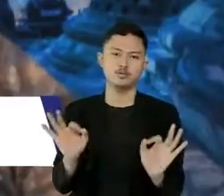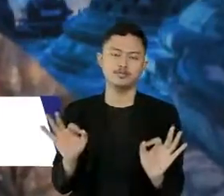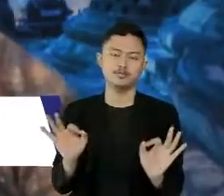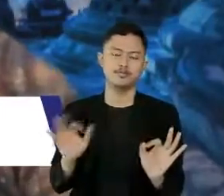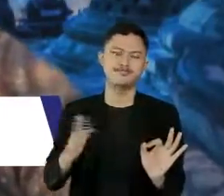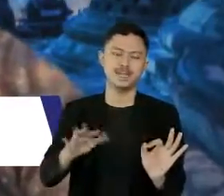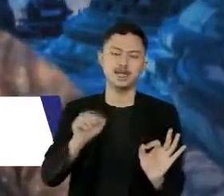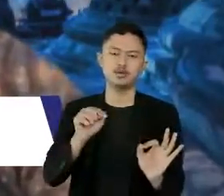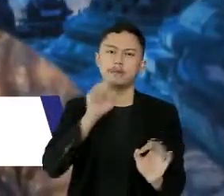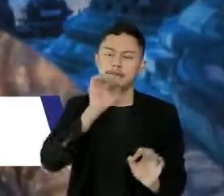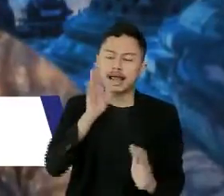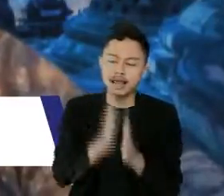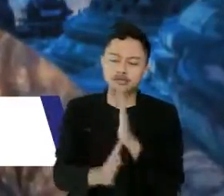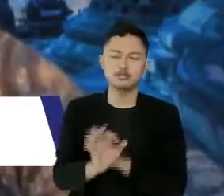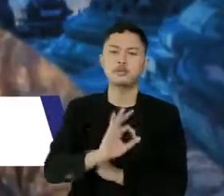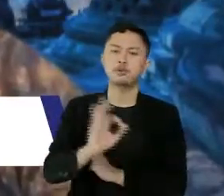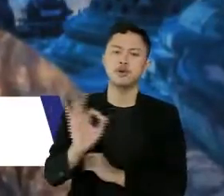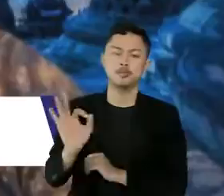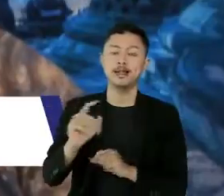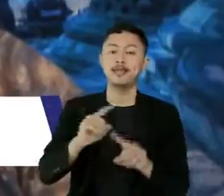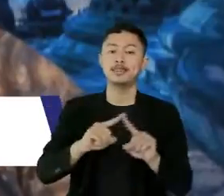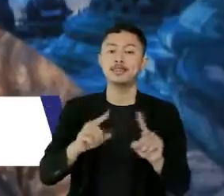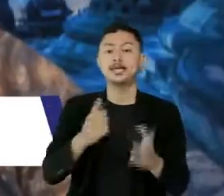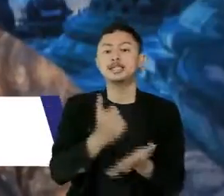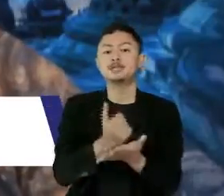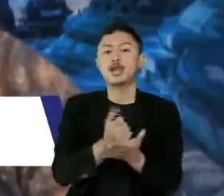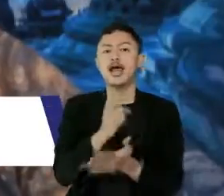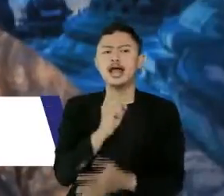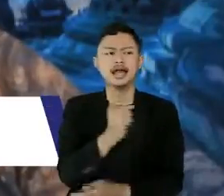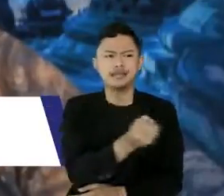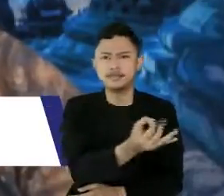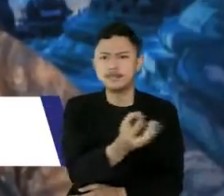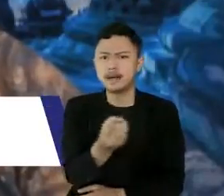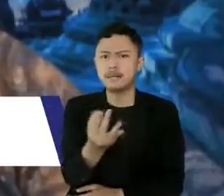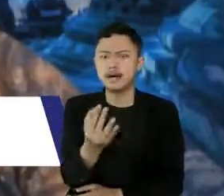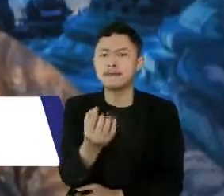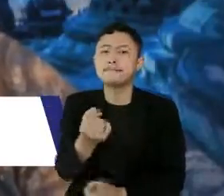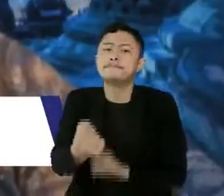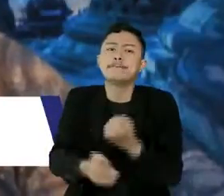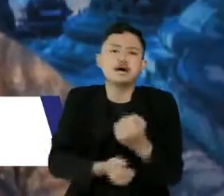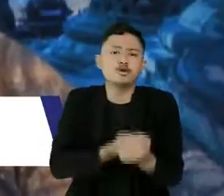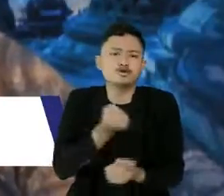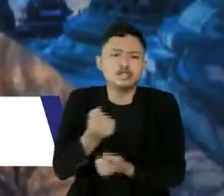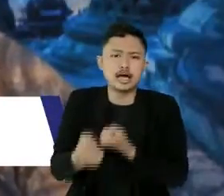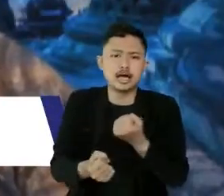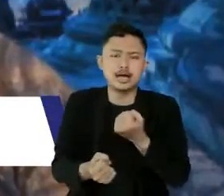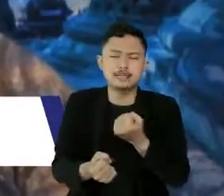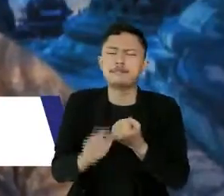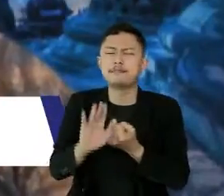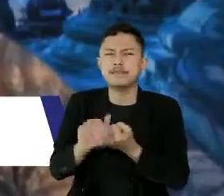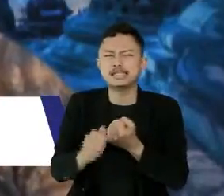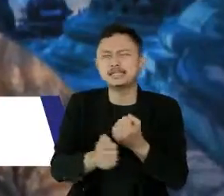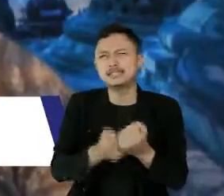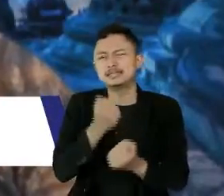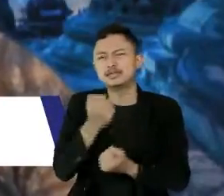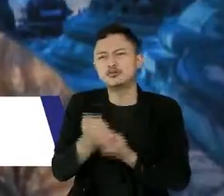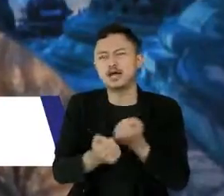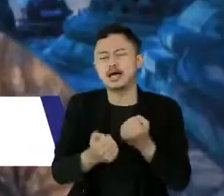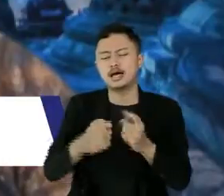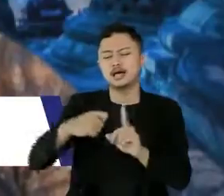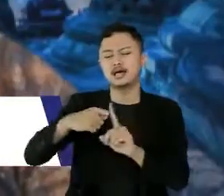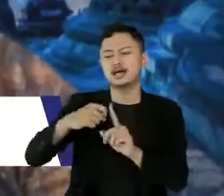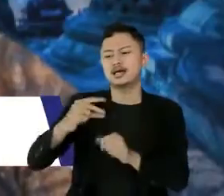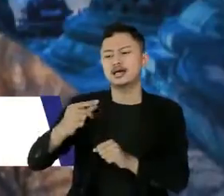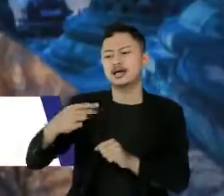bangkrut gitu, kira-kira gitu ya. Nah, tapi sudah ada upaya-upaya dari pihak